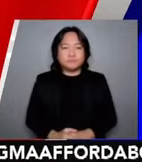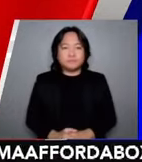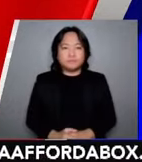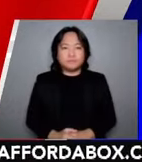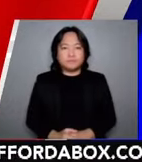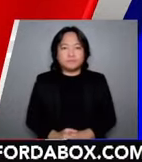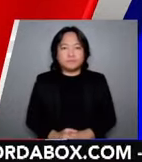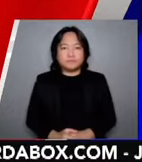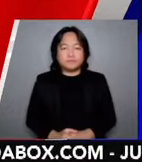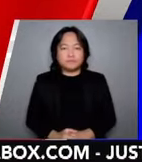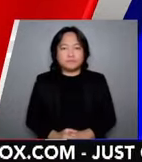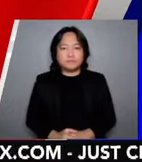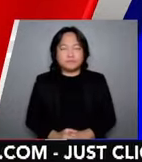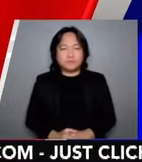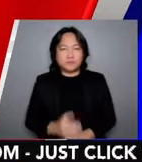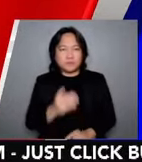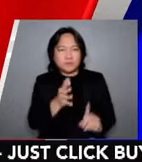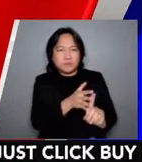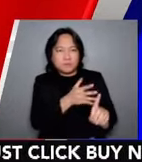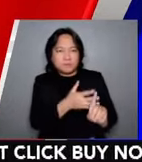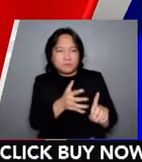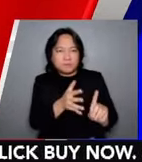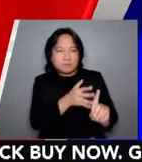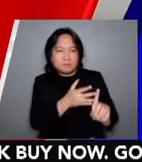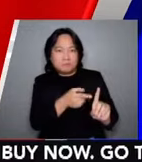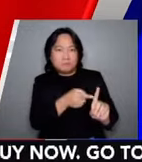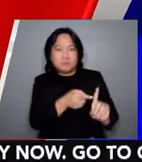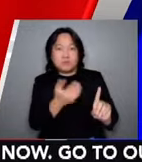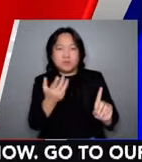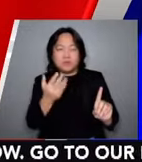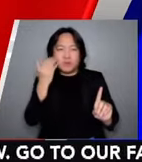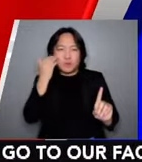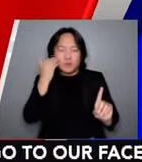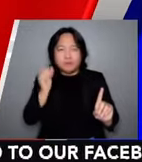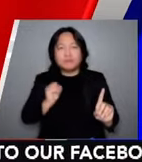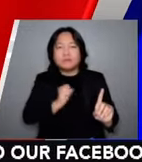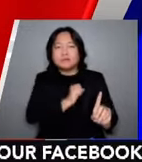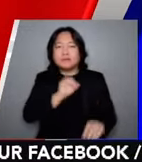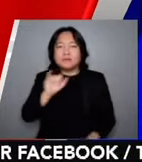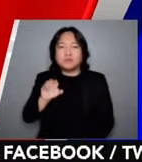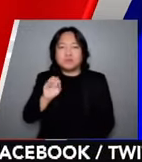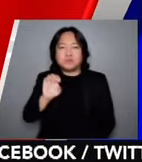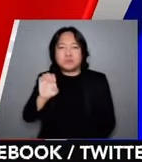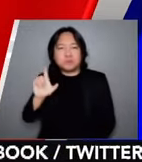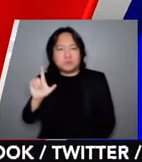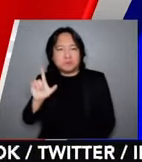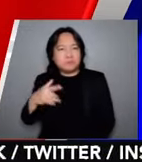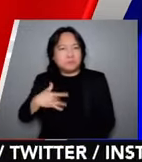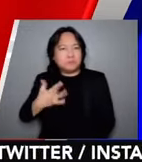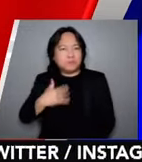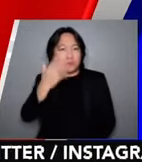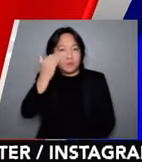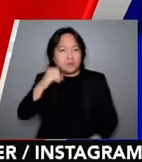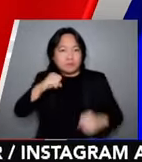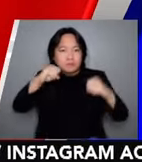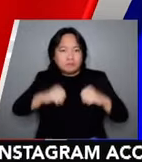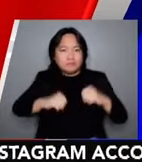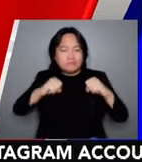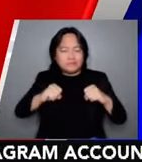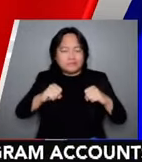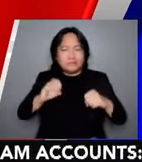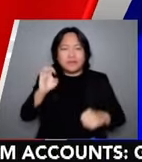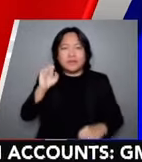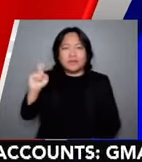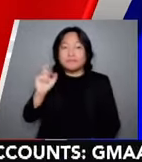Propaganda, yan ang tingin ni Senate Majority Leader Joel Villanueva sa sinasabing gentleman's agreement umano ni dating Pangulong Rodrigo Duterte